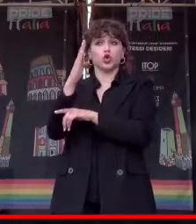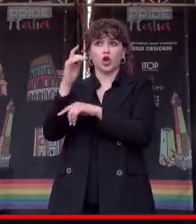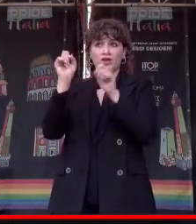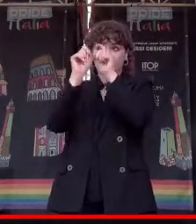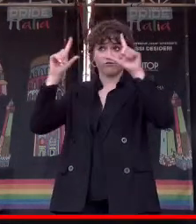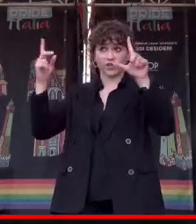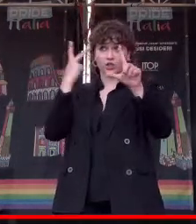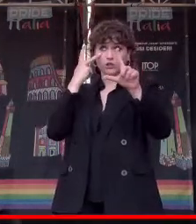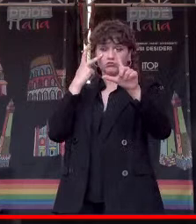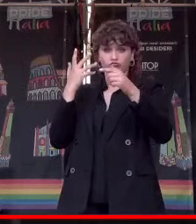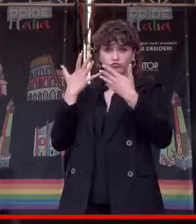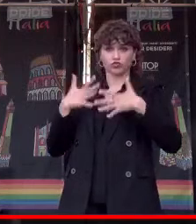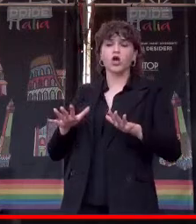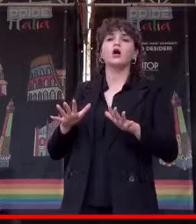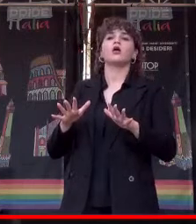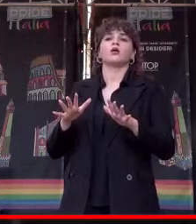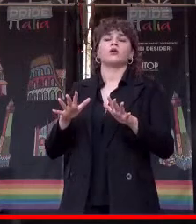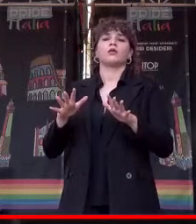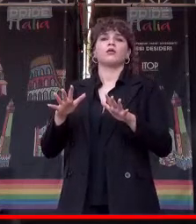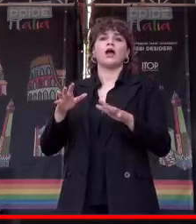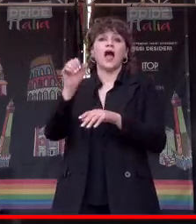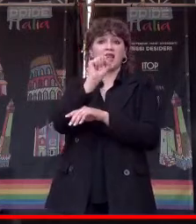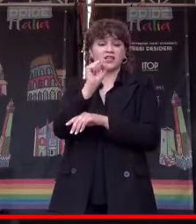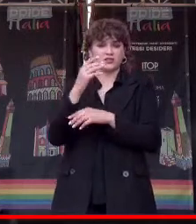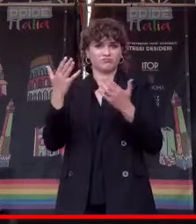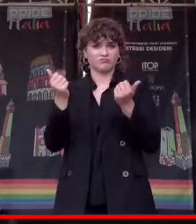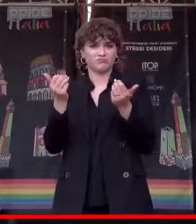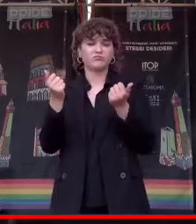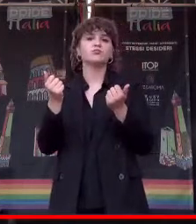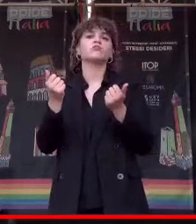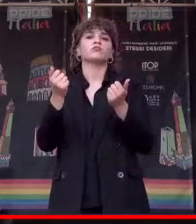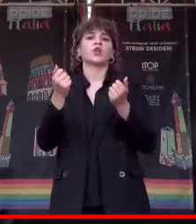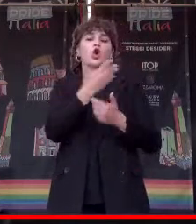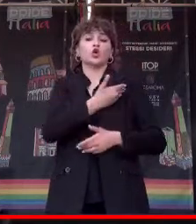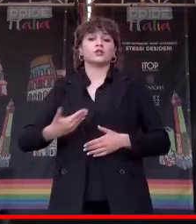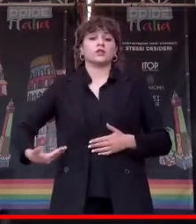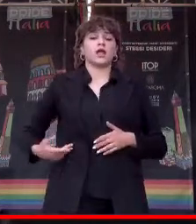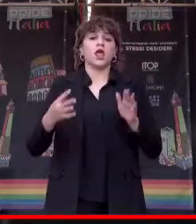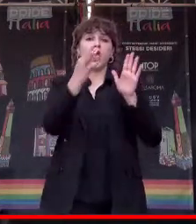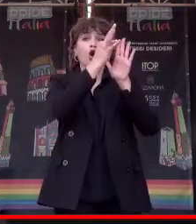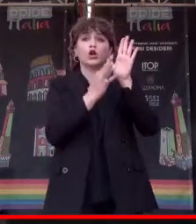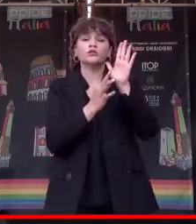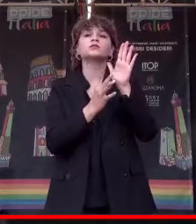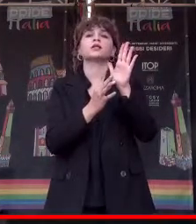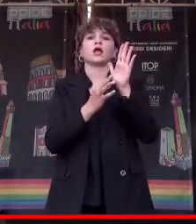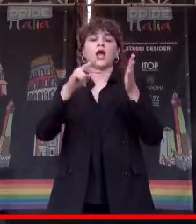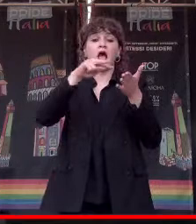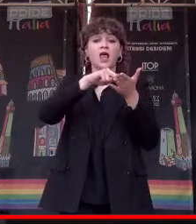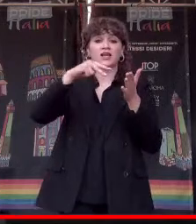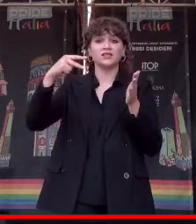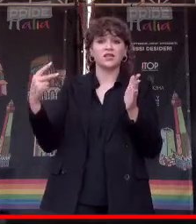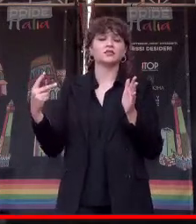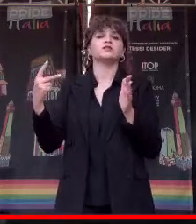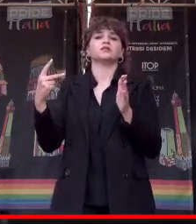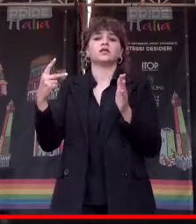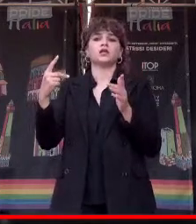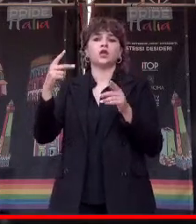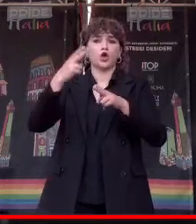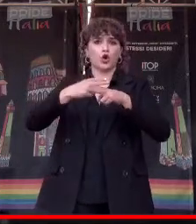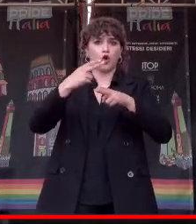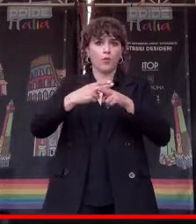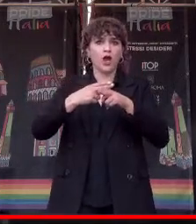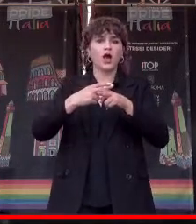Ciao Alice, architetta, ciao. Consigliera dell'Ordine degli Architetti di Roma, tra l'altro è delegata all'Osservatorio all'Accessibilità all'Universal